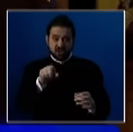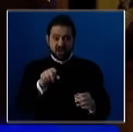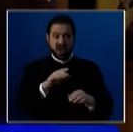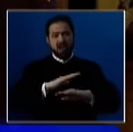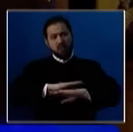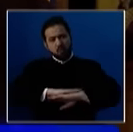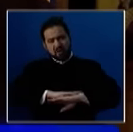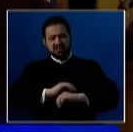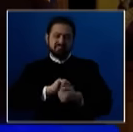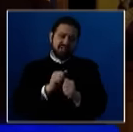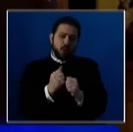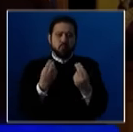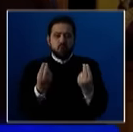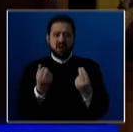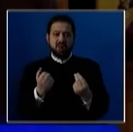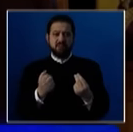cu minte sau bun,